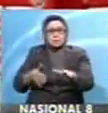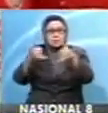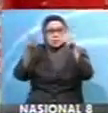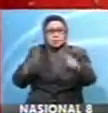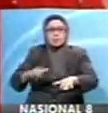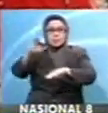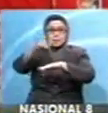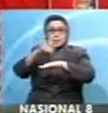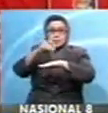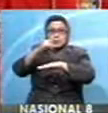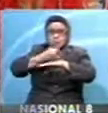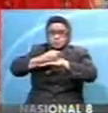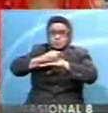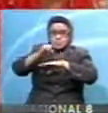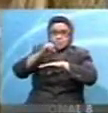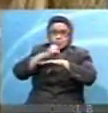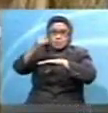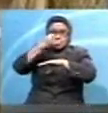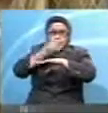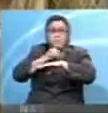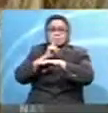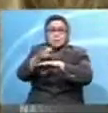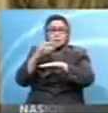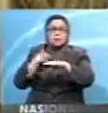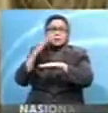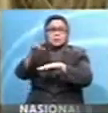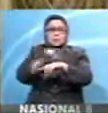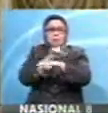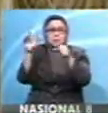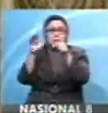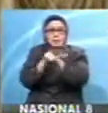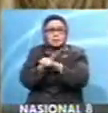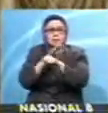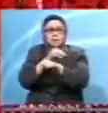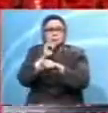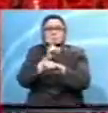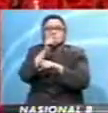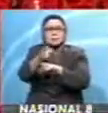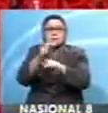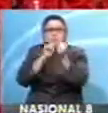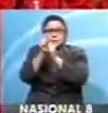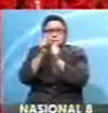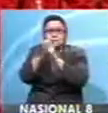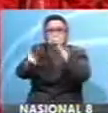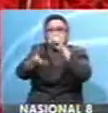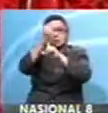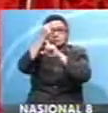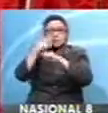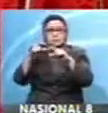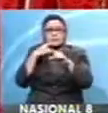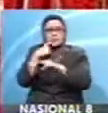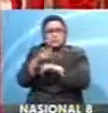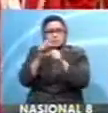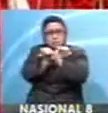dimanfaatkan sebaik mungkin bagi memastikan slow pasukan ke atas dibuat dapat dicapai dalam pada itu jelas elaboration